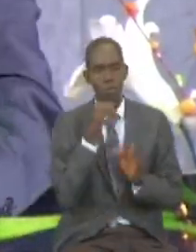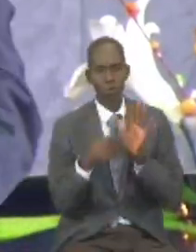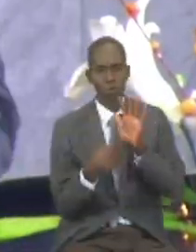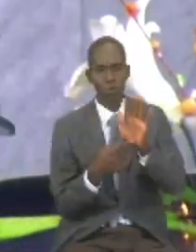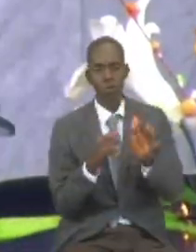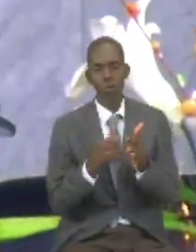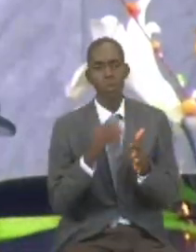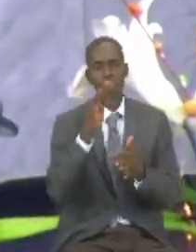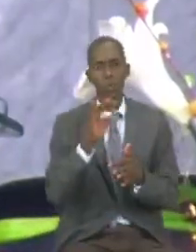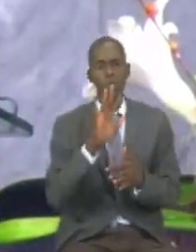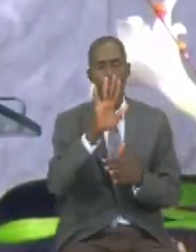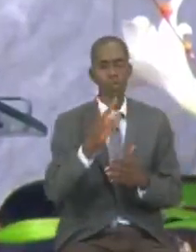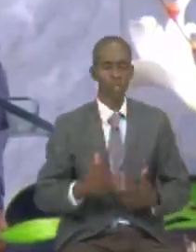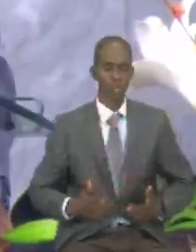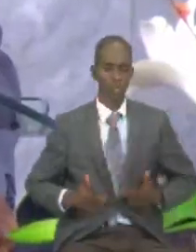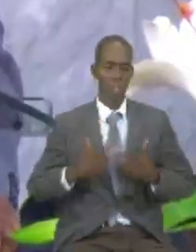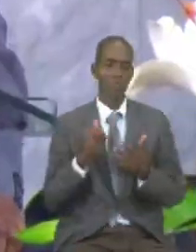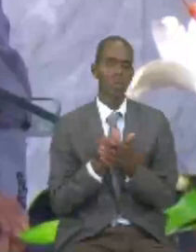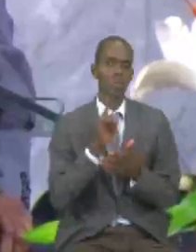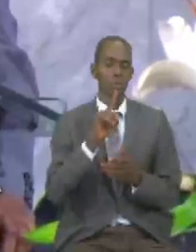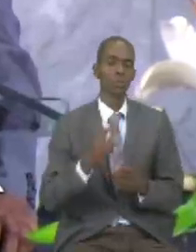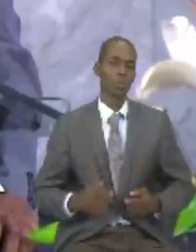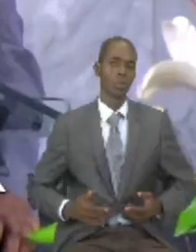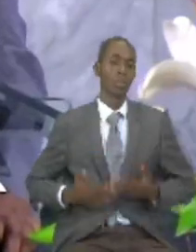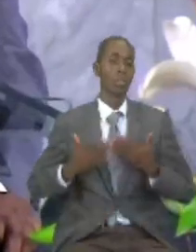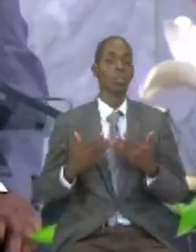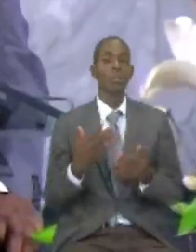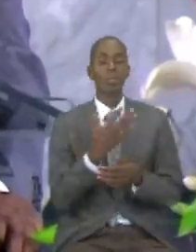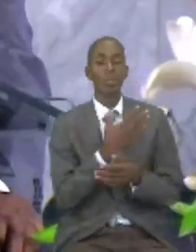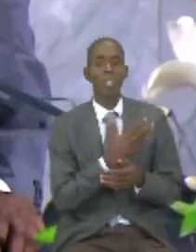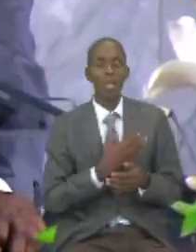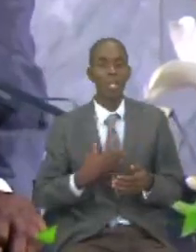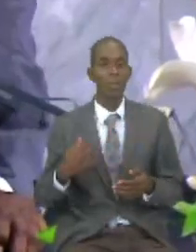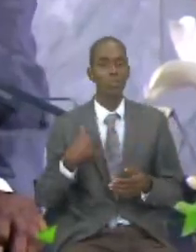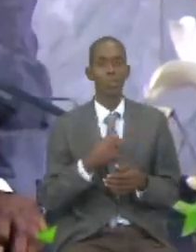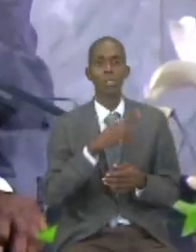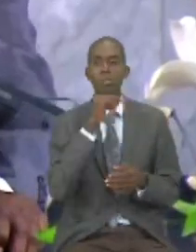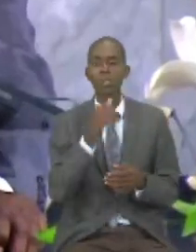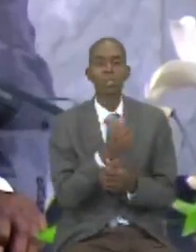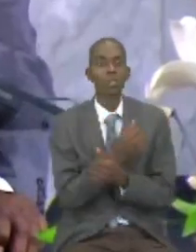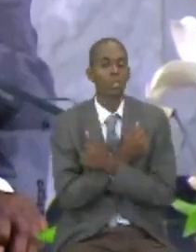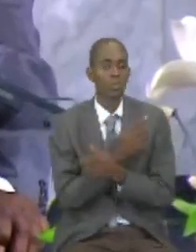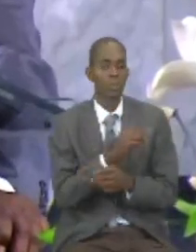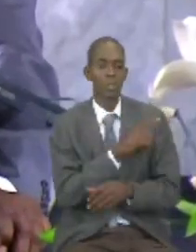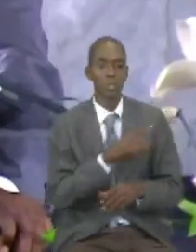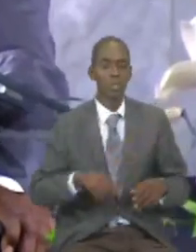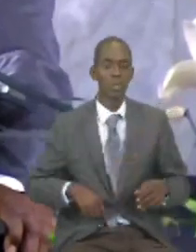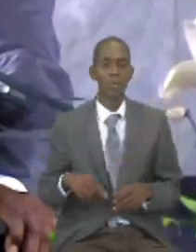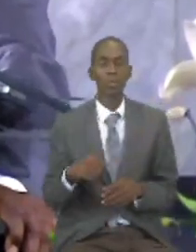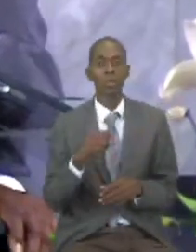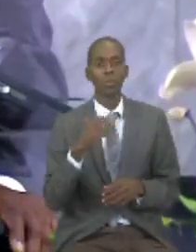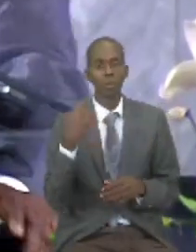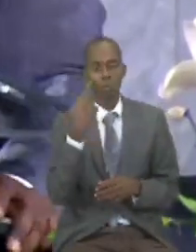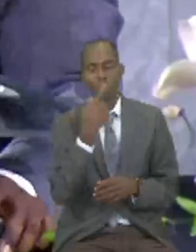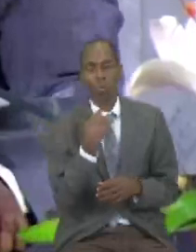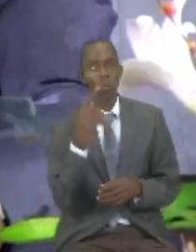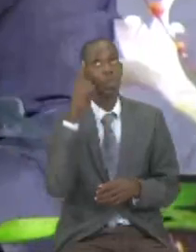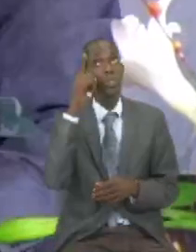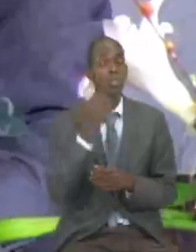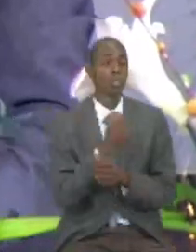dire que tu aimes le Seigneur sans aimer ce qu'il aime, et sans aimer ce